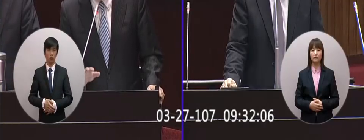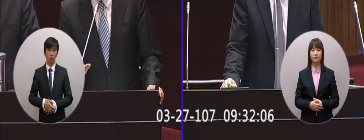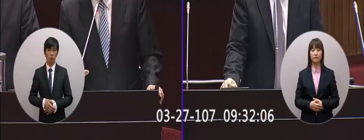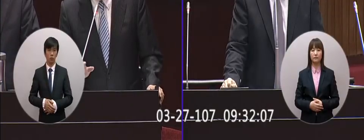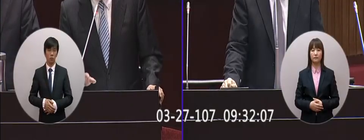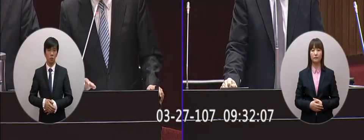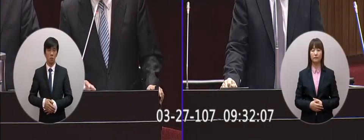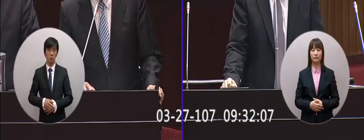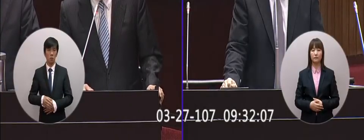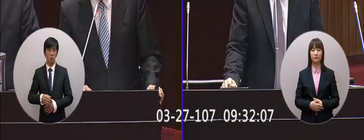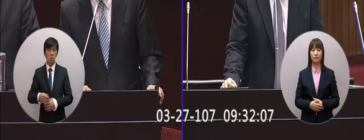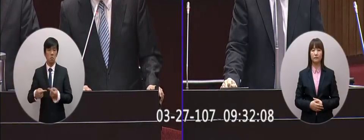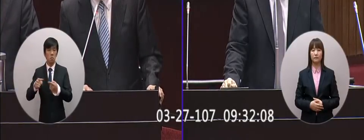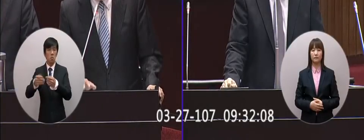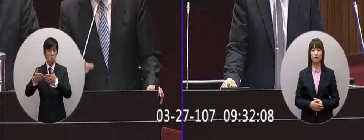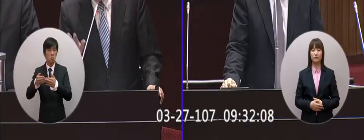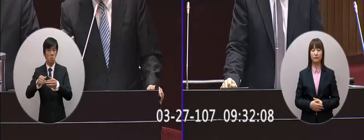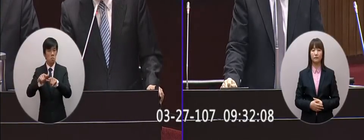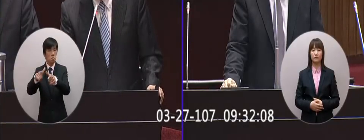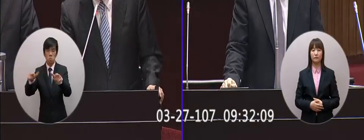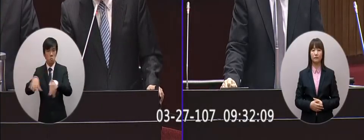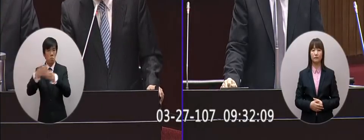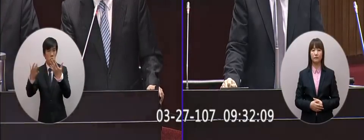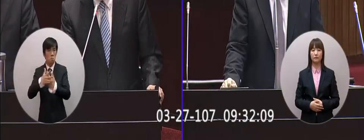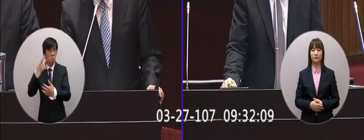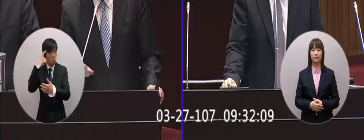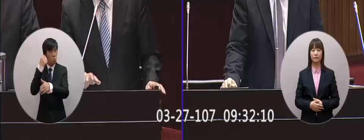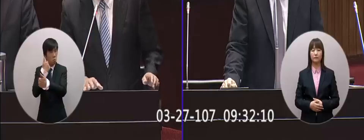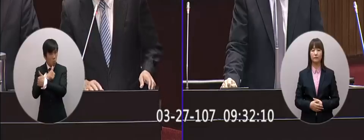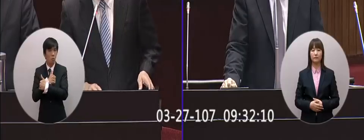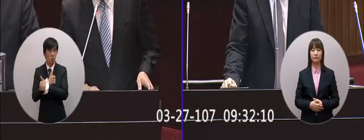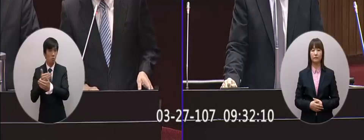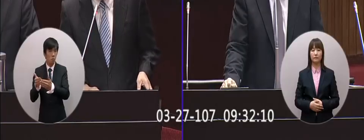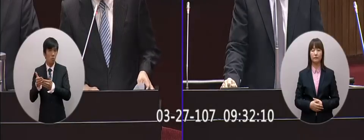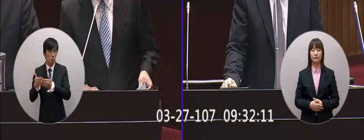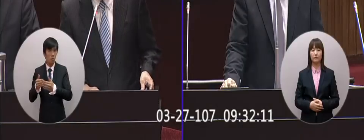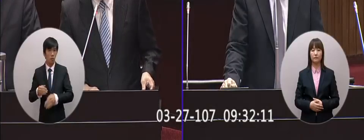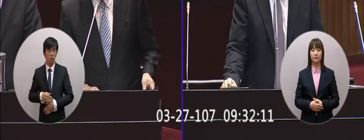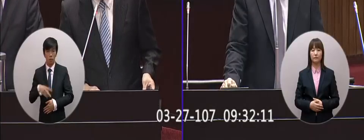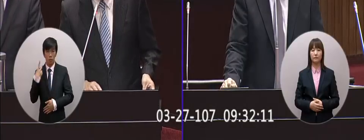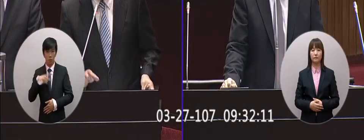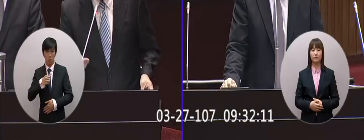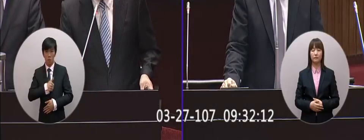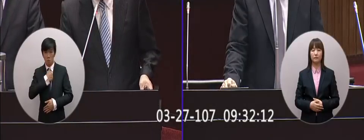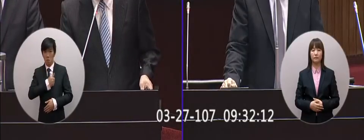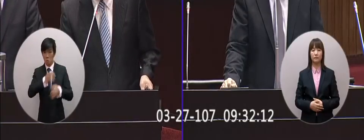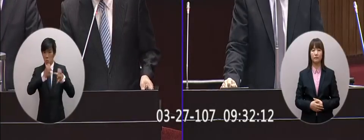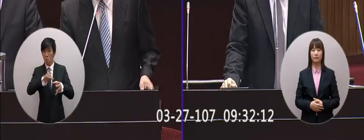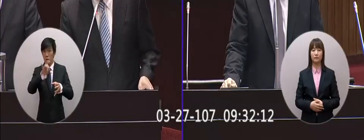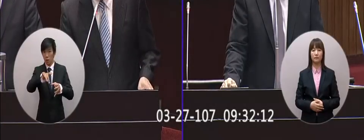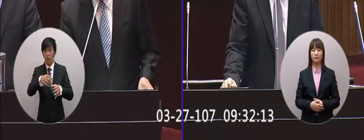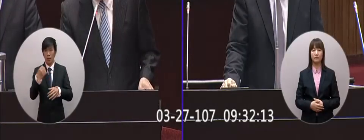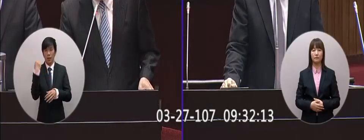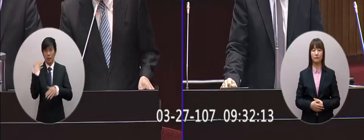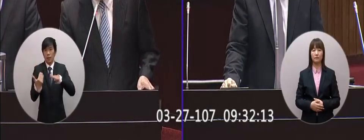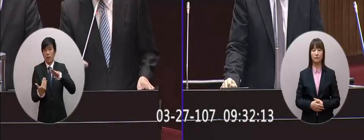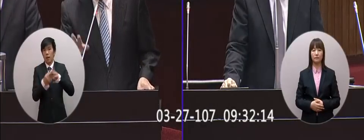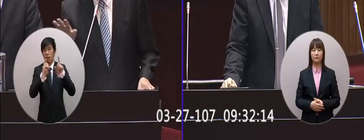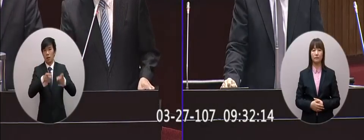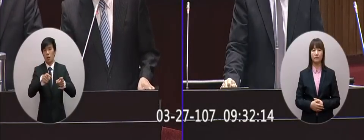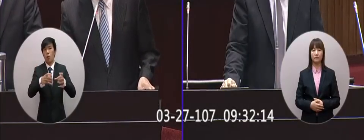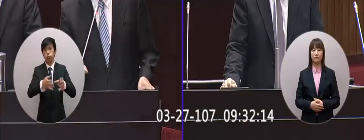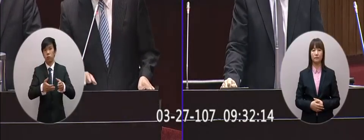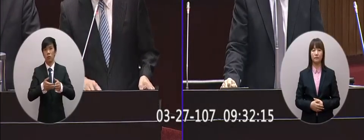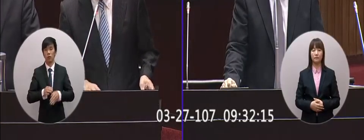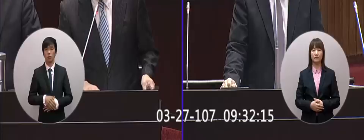一个总体的这样的一个规划，而且要实质的这个总部就设在这个新达港那个我想